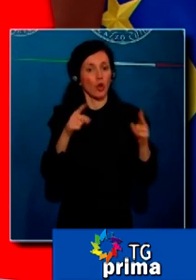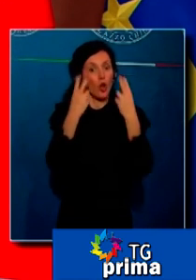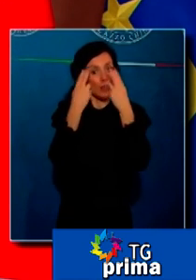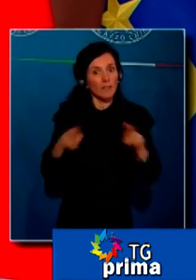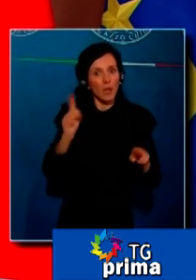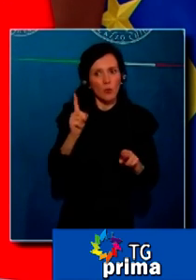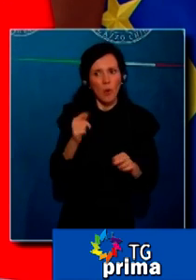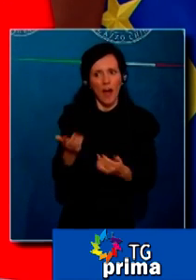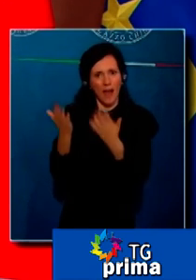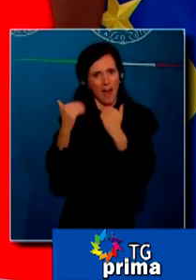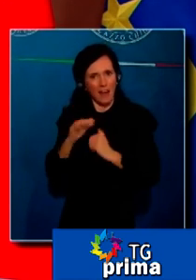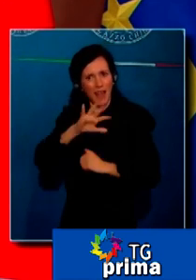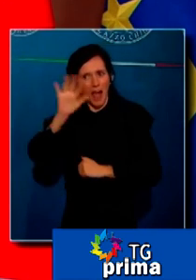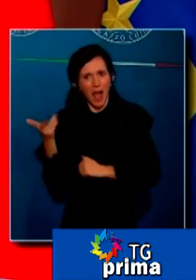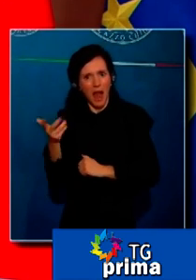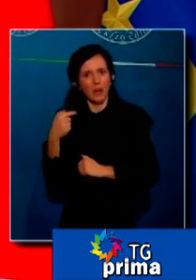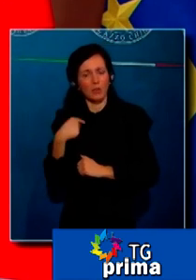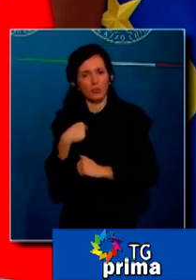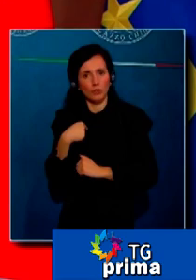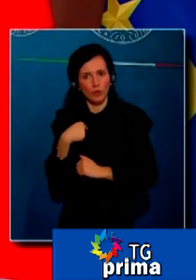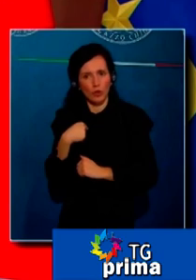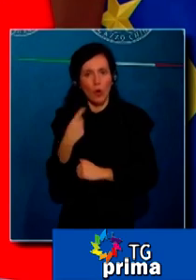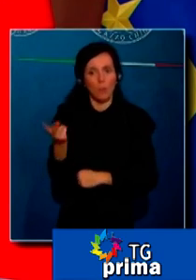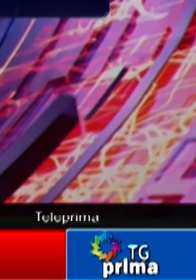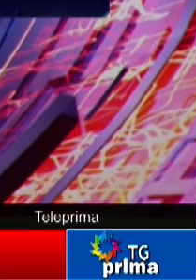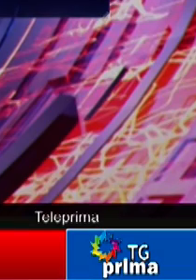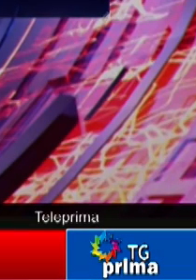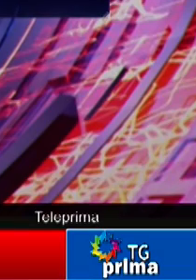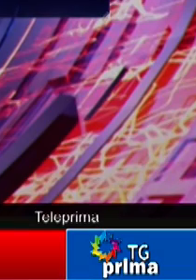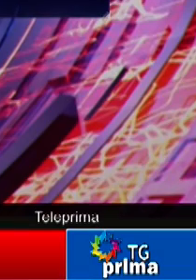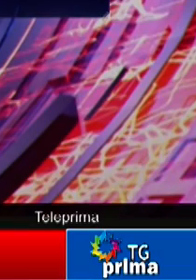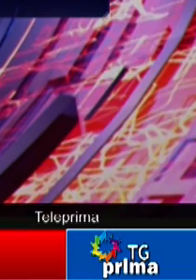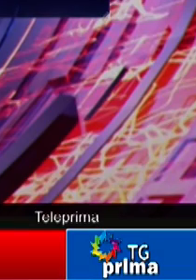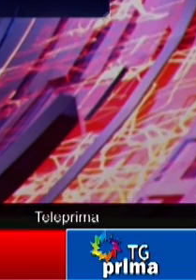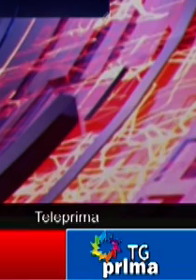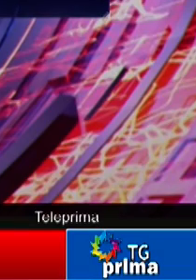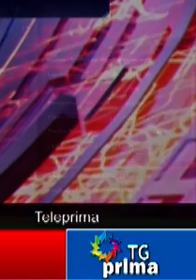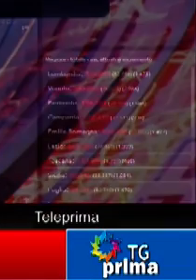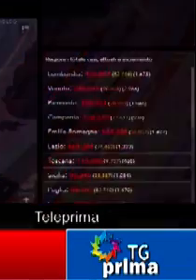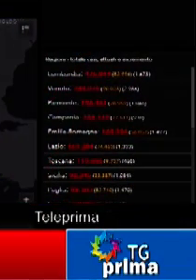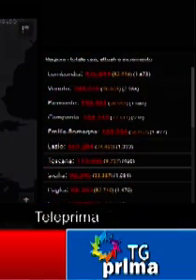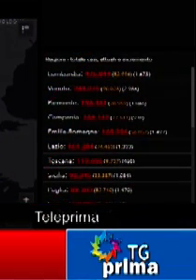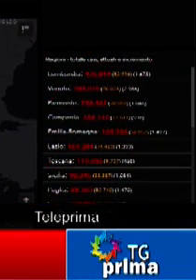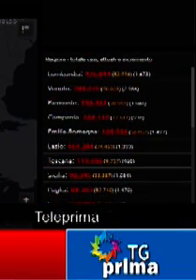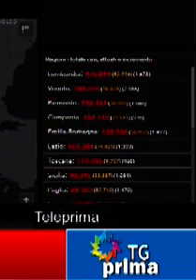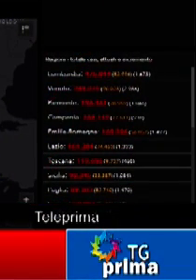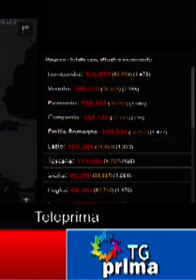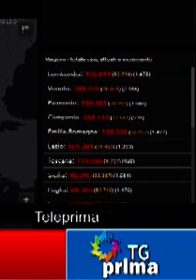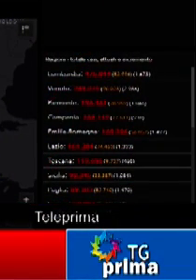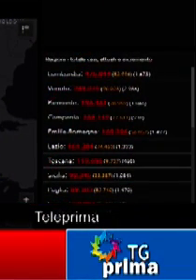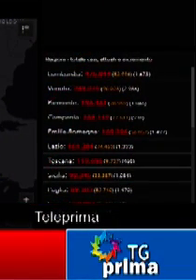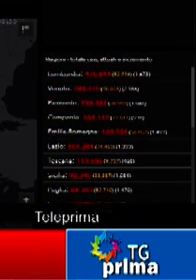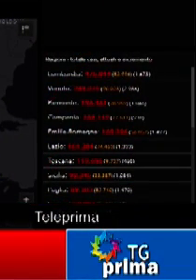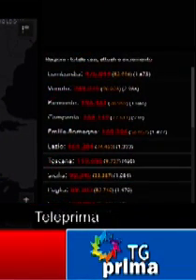bilaterale se si accede a livello europeo. Sono 16.202 i nuovi contagi